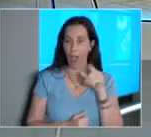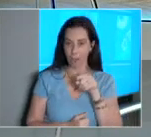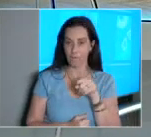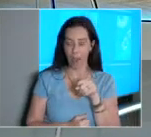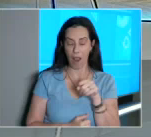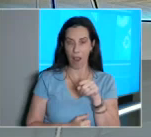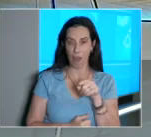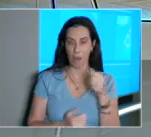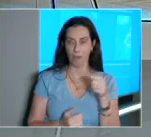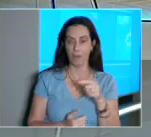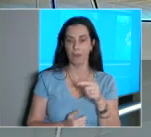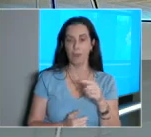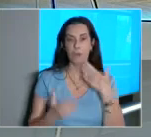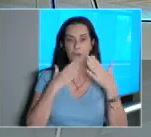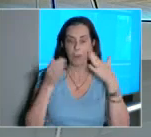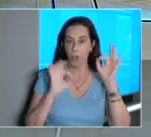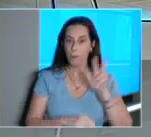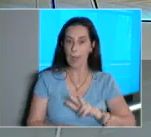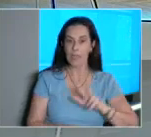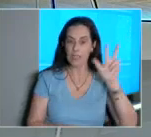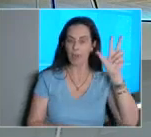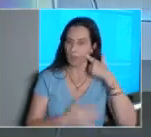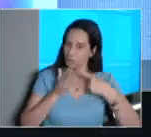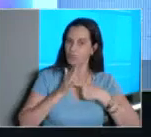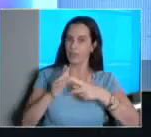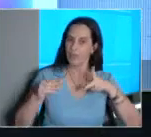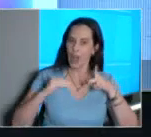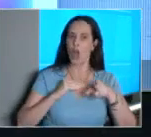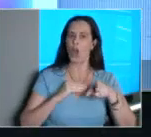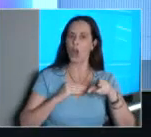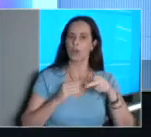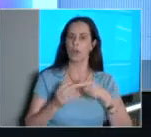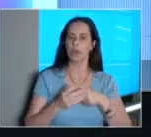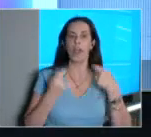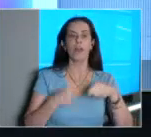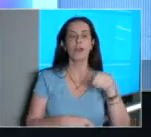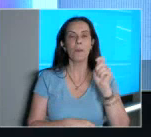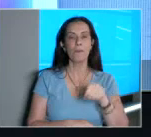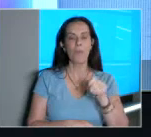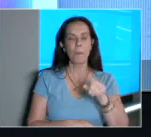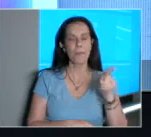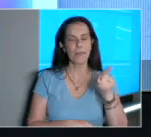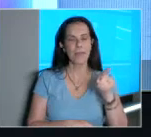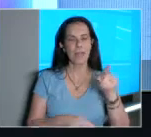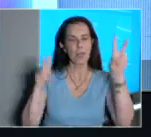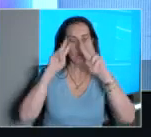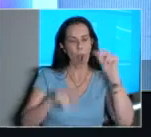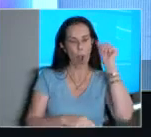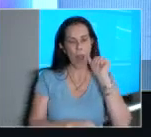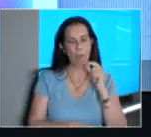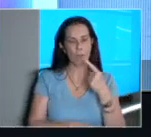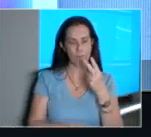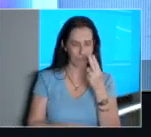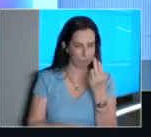לנו שבישיבה מיוחדת בגולן יוסר עלות וכולי וכולי, וחבר הכנסת מיכאל האוזר טוב מכחול לבן